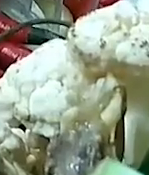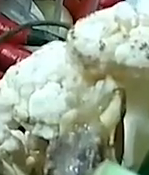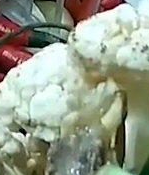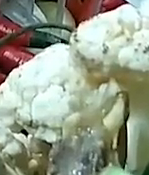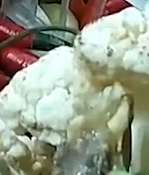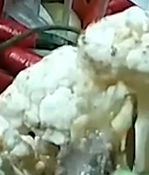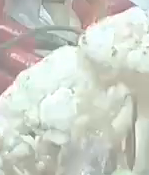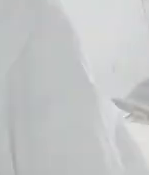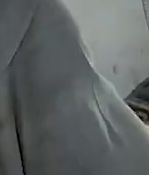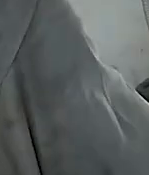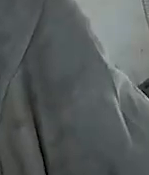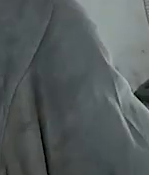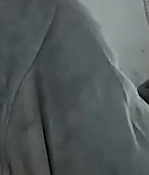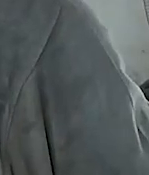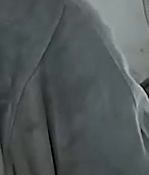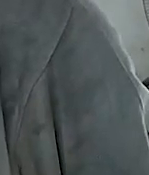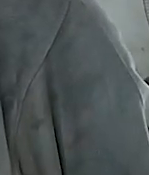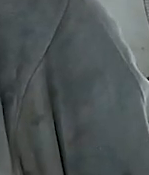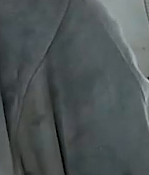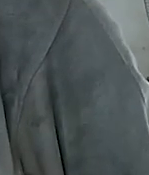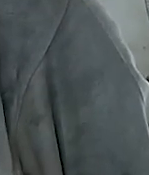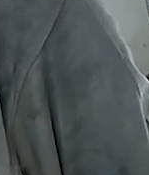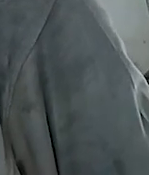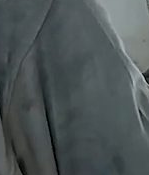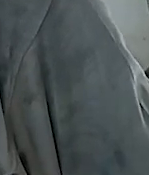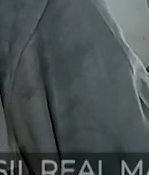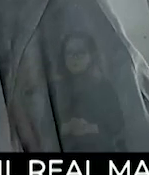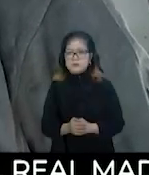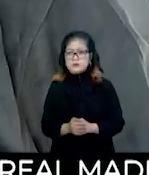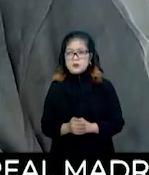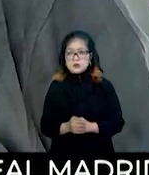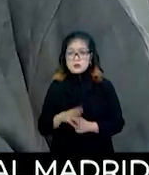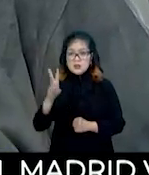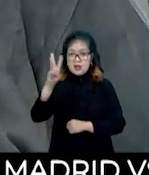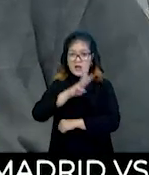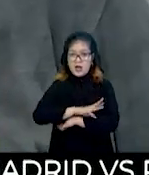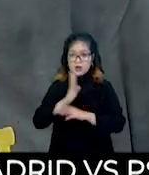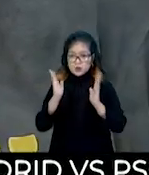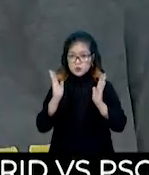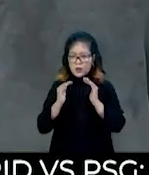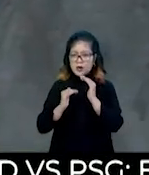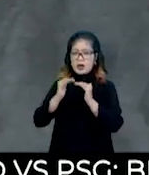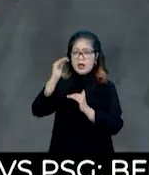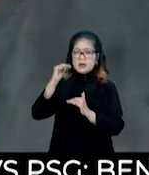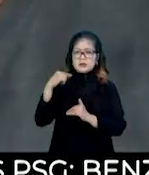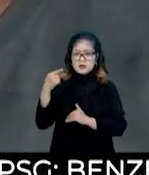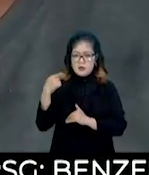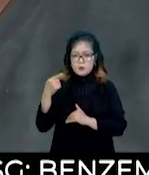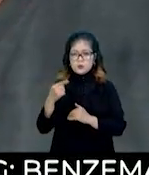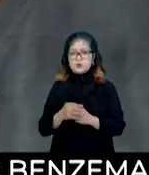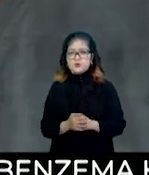berkurang. Beberapa hari, ada 3 hari, 4 hari. 3 harian ya? Ya. Itu